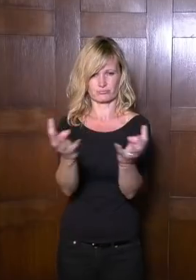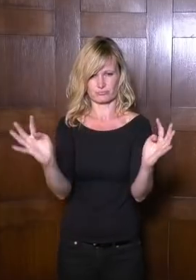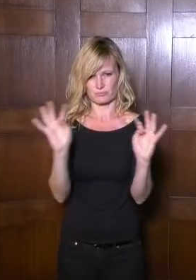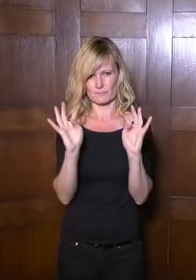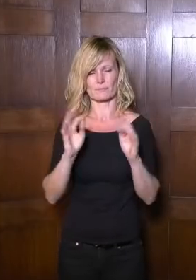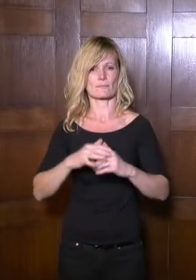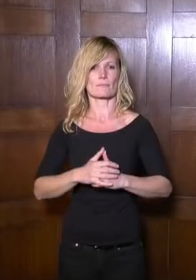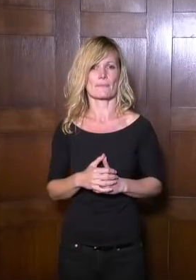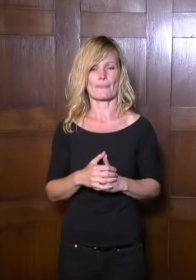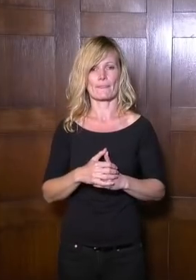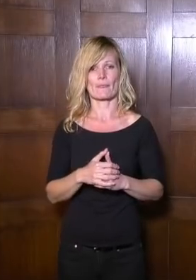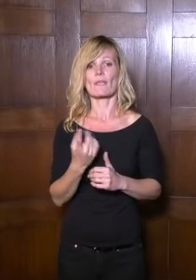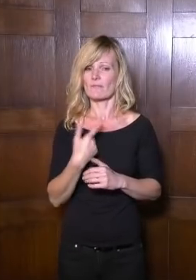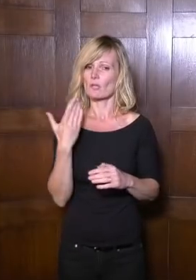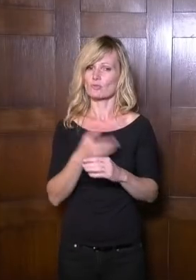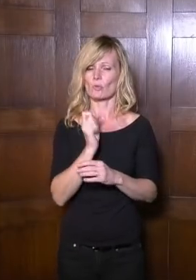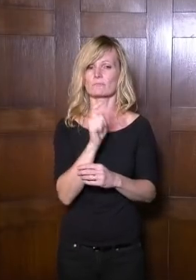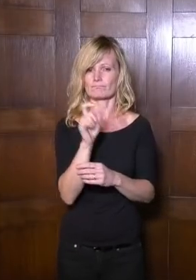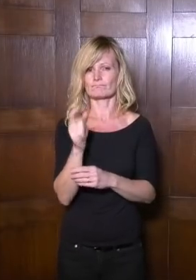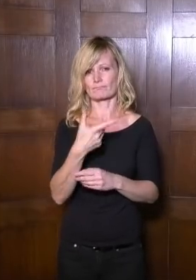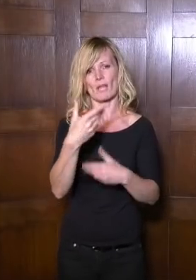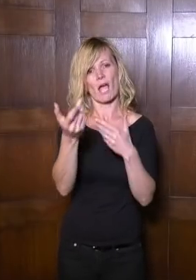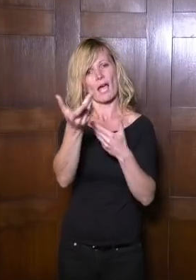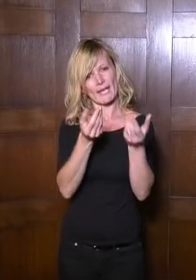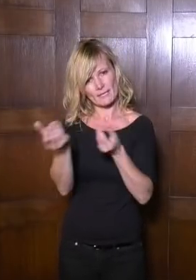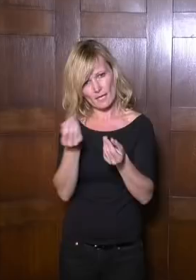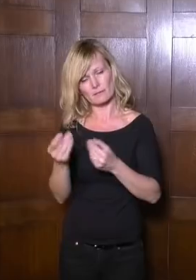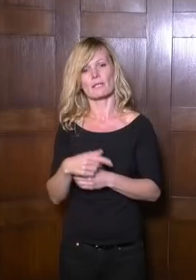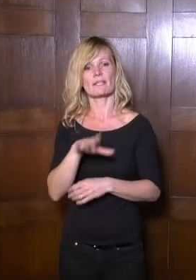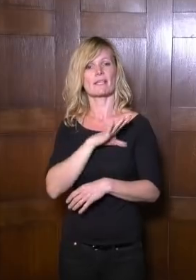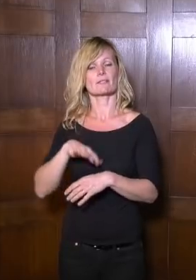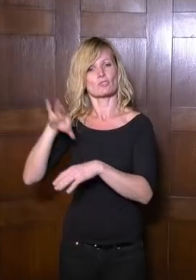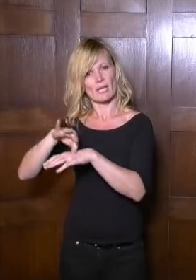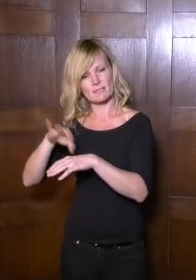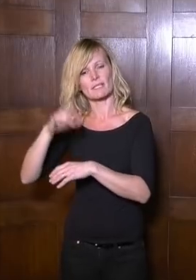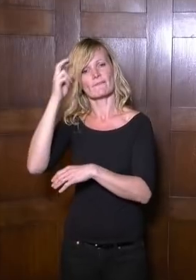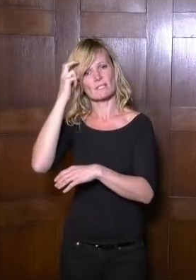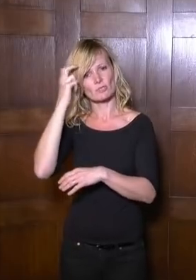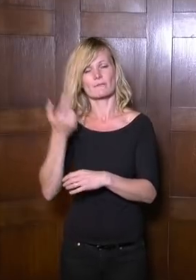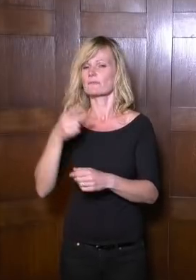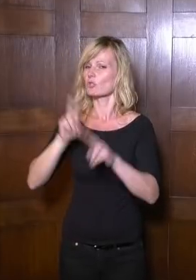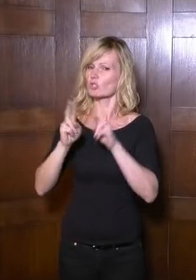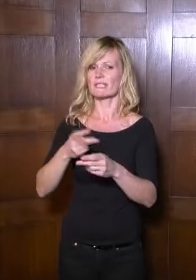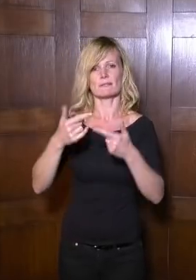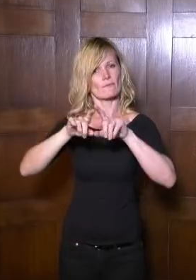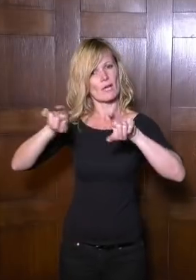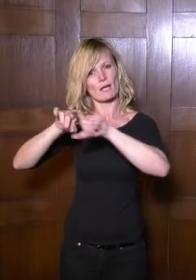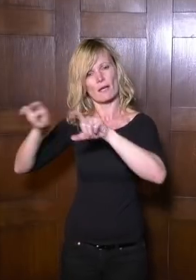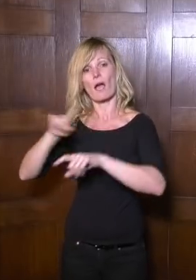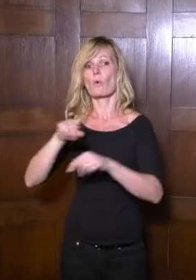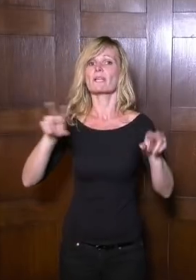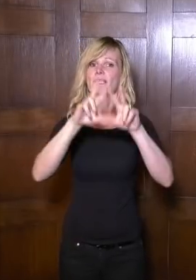Unserer Einladung haben bereits neben sächsischen Ärzten und Wissenschaftlern verschiedener Disziplinen auch